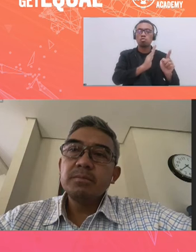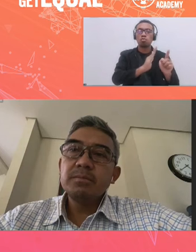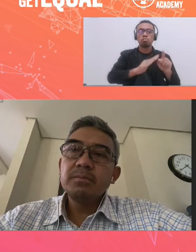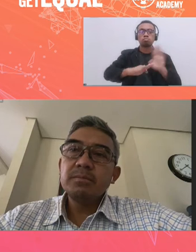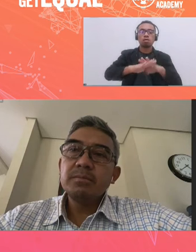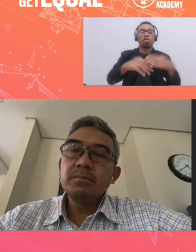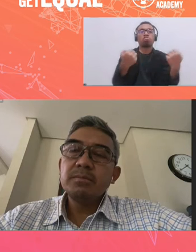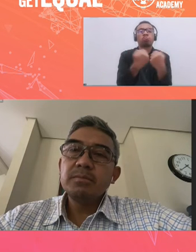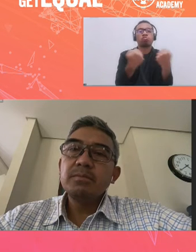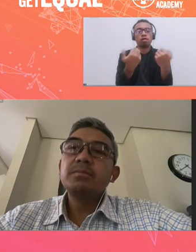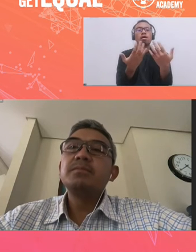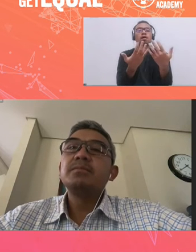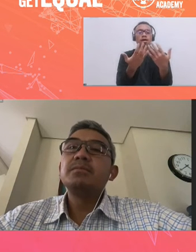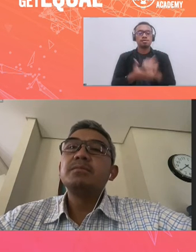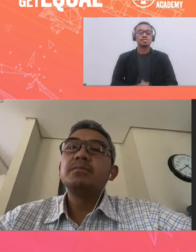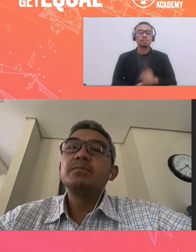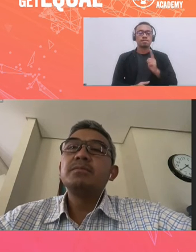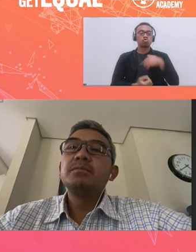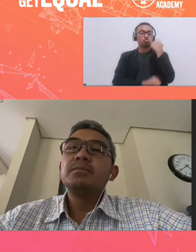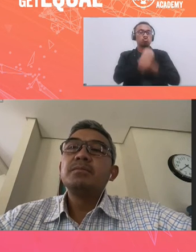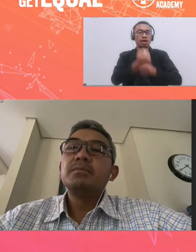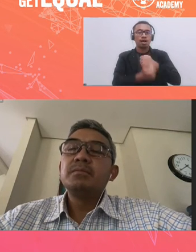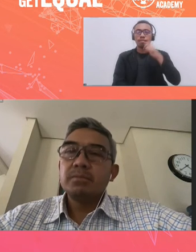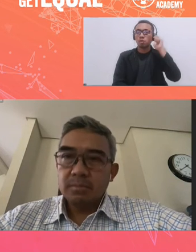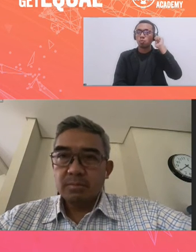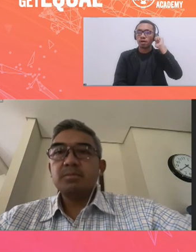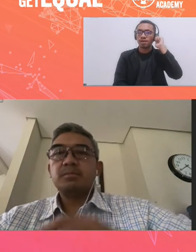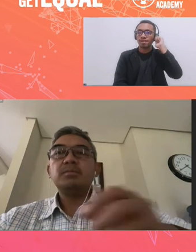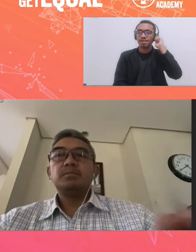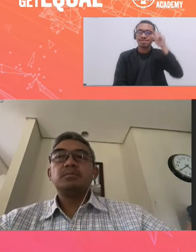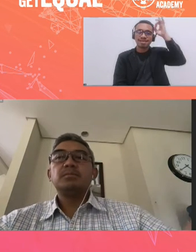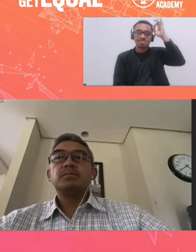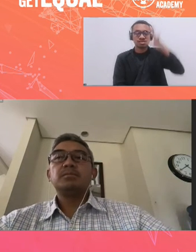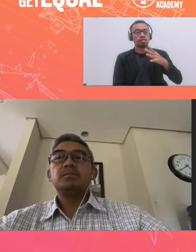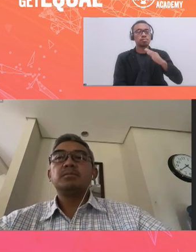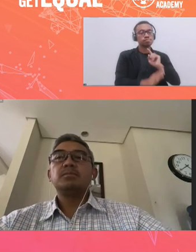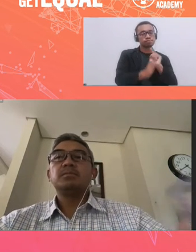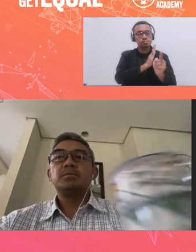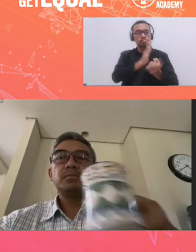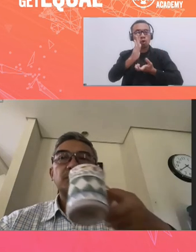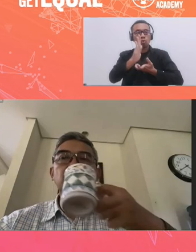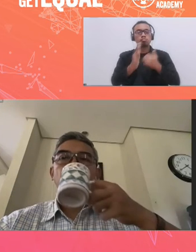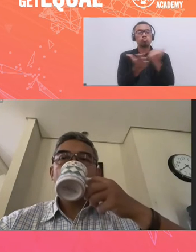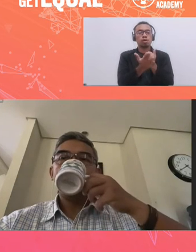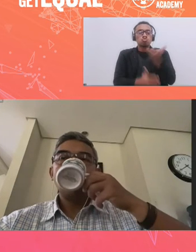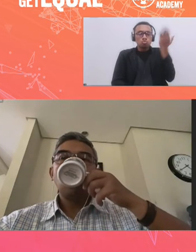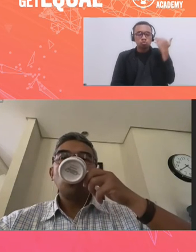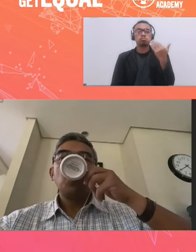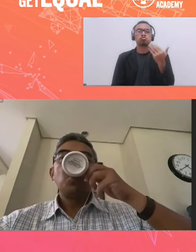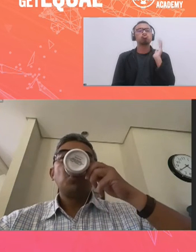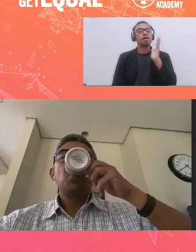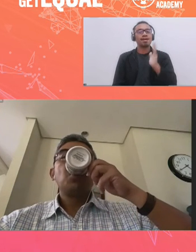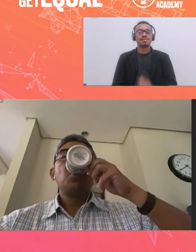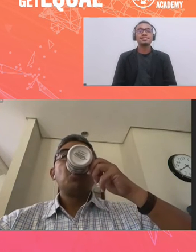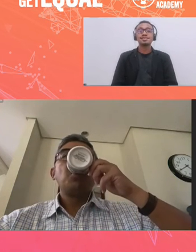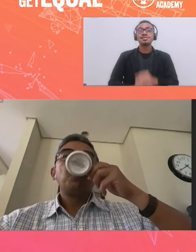Karena usaha pemberdayaan perempuan di desa itu bukan kali ini aja isunya, sudah lama begitu. Tapi ada dua cara yang saya melihat